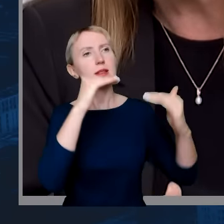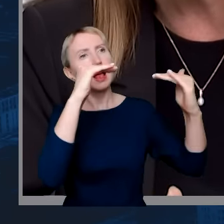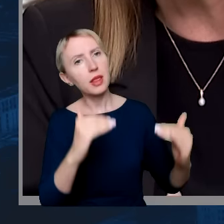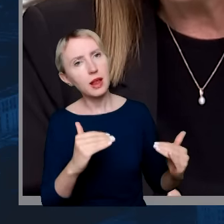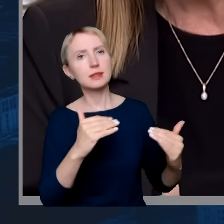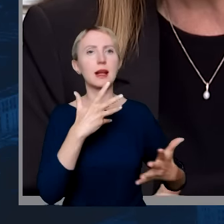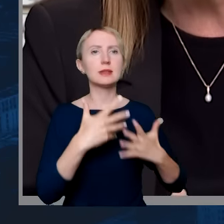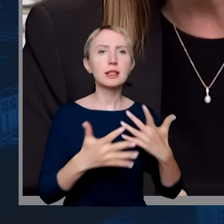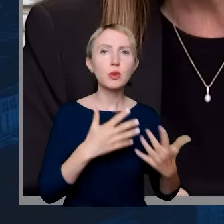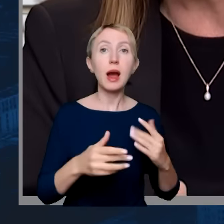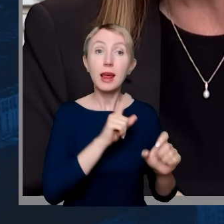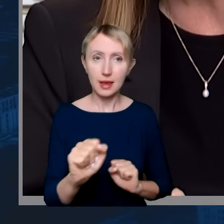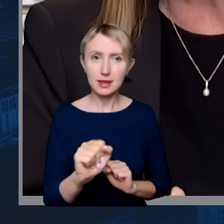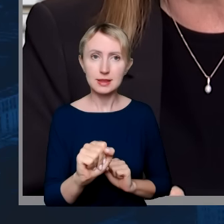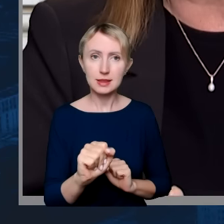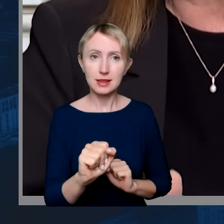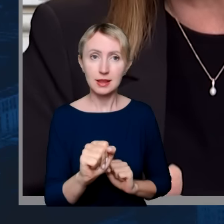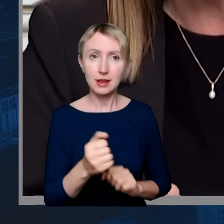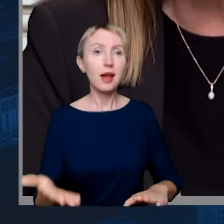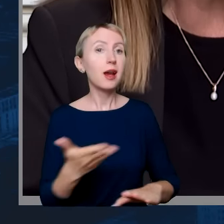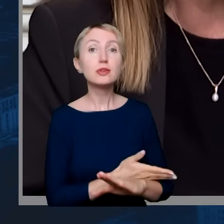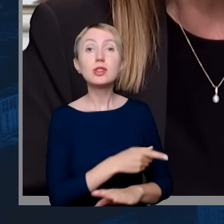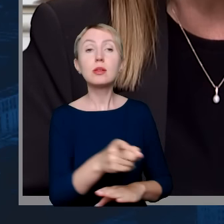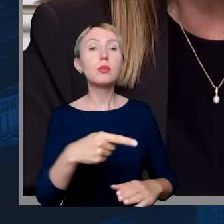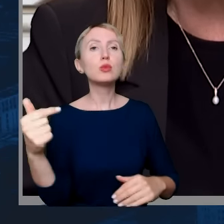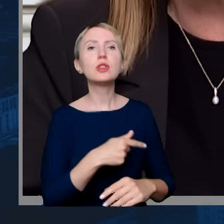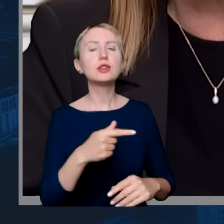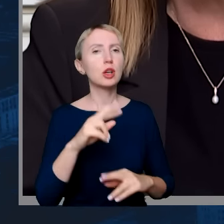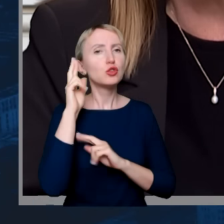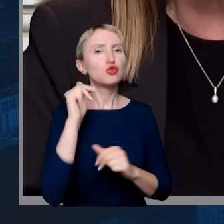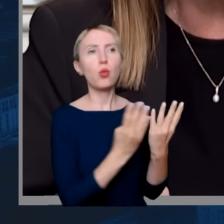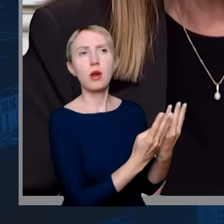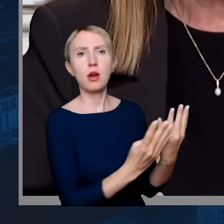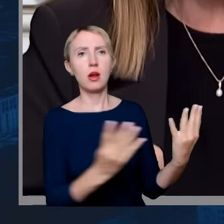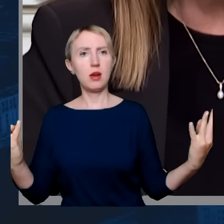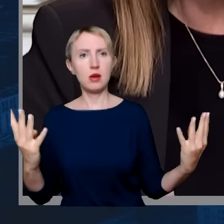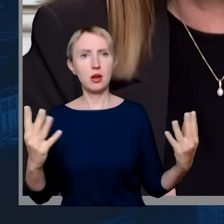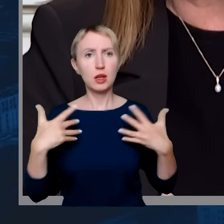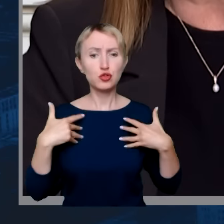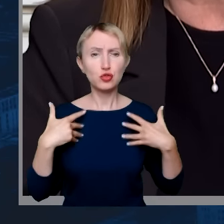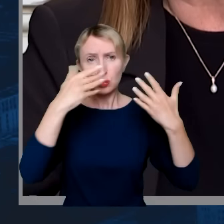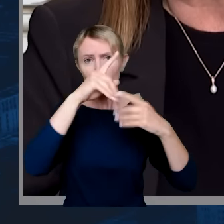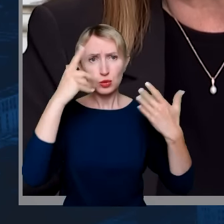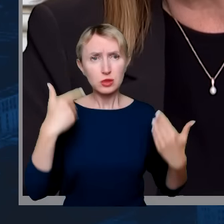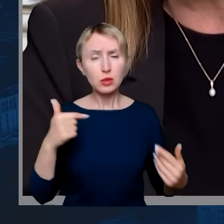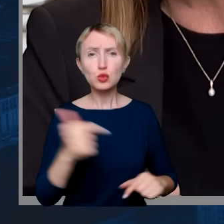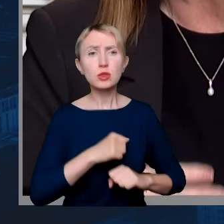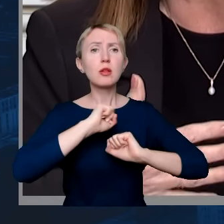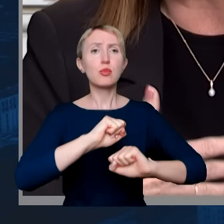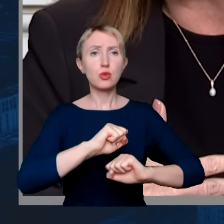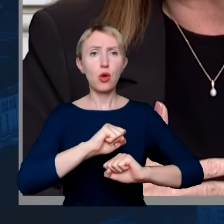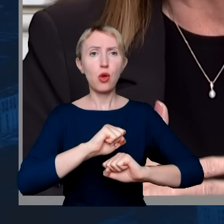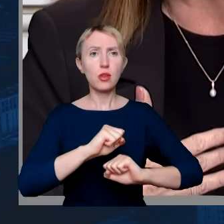ale jest. Wcześniej tam musieli stać żołnierze i funkcjonariusze Straży Granicznej i bronić naszej